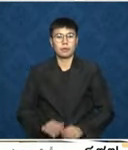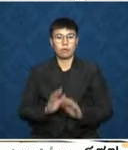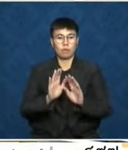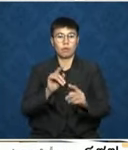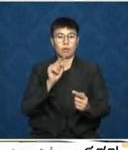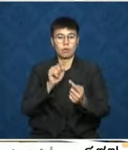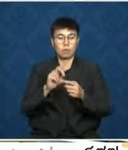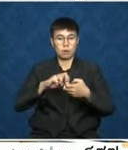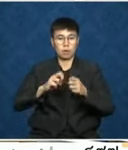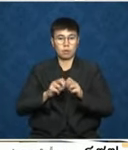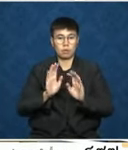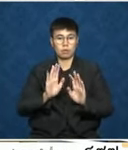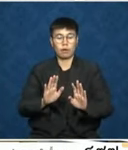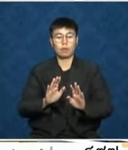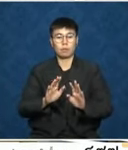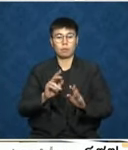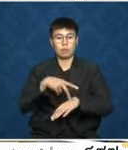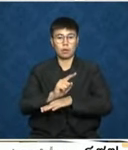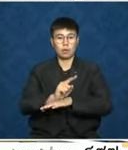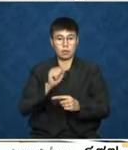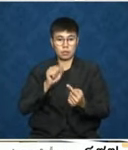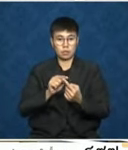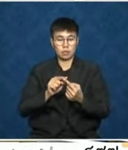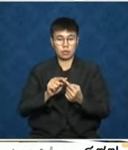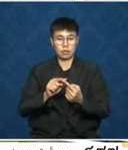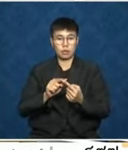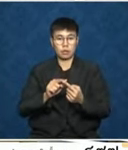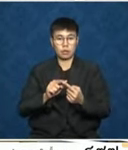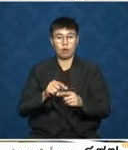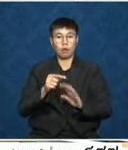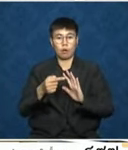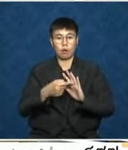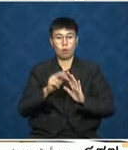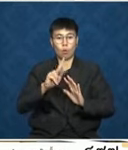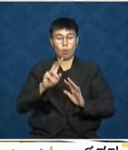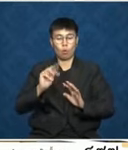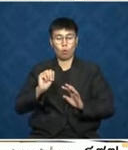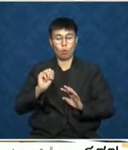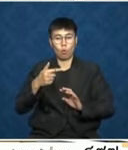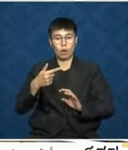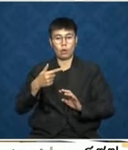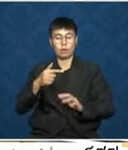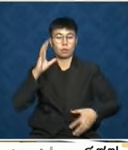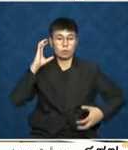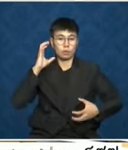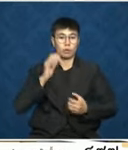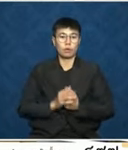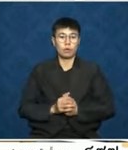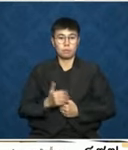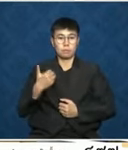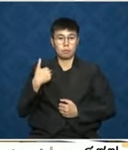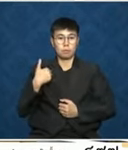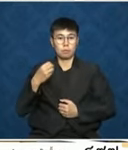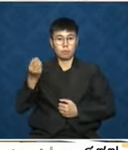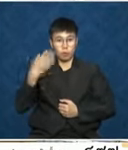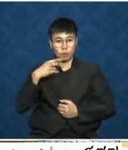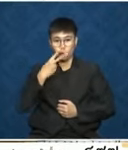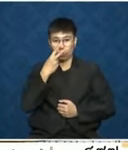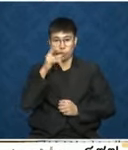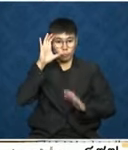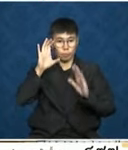ปัญหานี้ผ่านท่านประธานไปยังแขวงทางหลวงชนบทลพบุรีด้วยครับเรื่องสุดท้ายครับได้รับเรื่องร้องเรียนขอสไลด์ด้วย